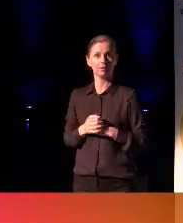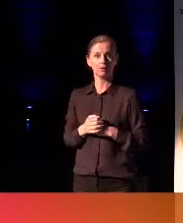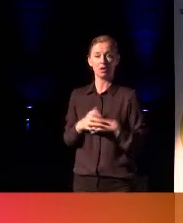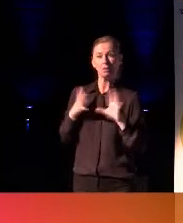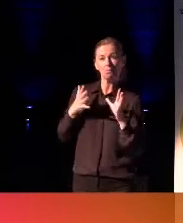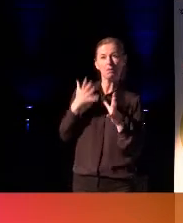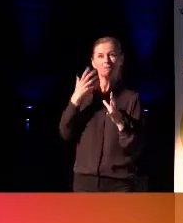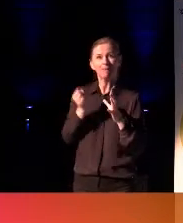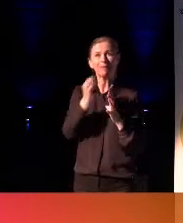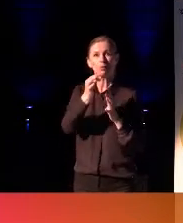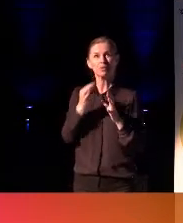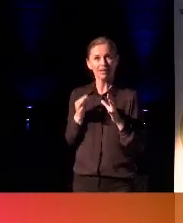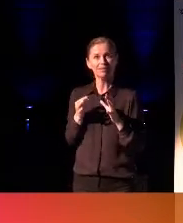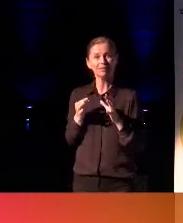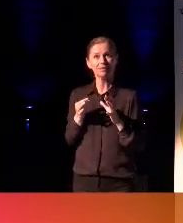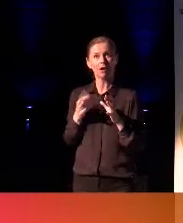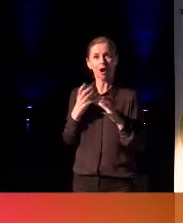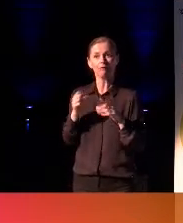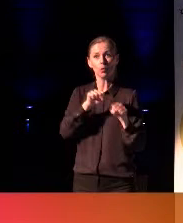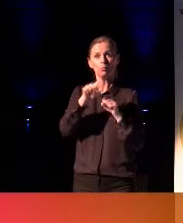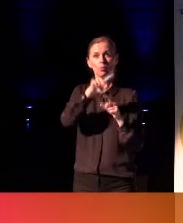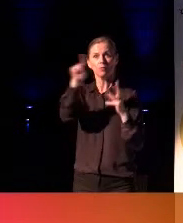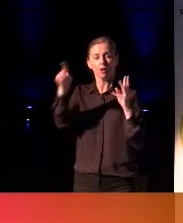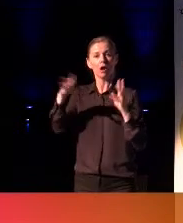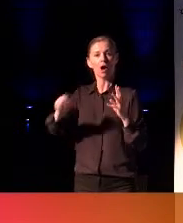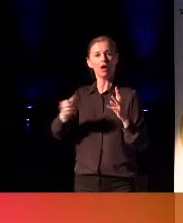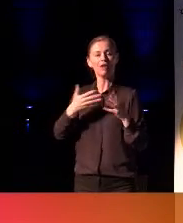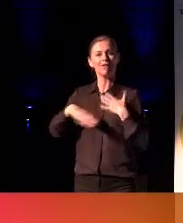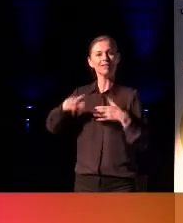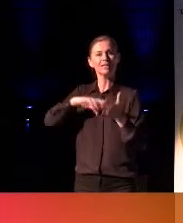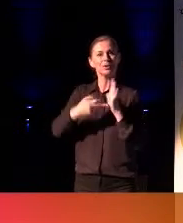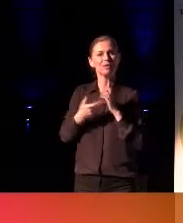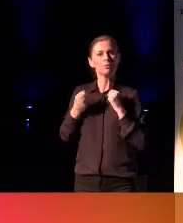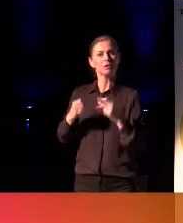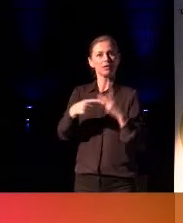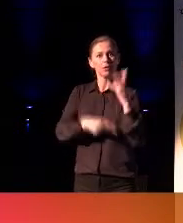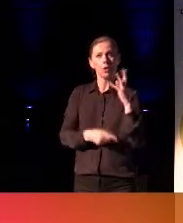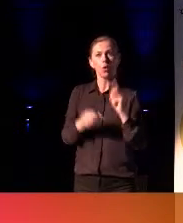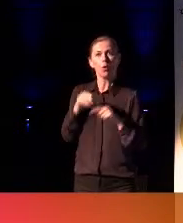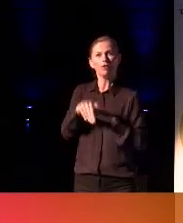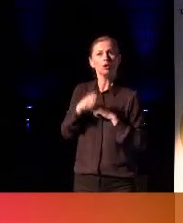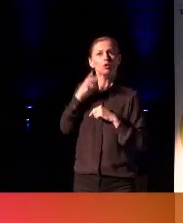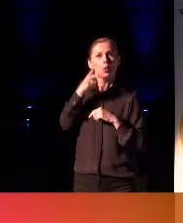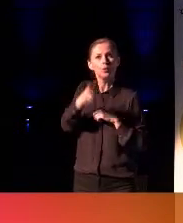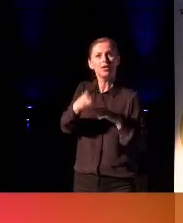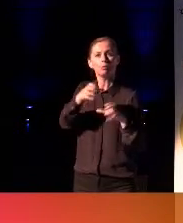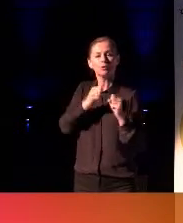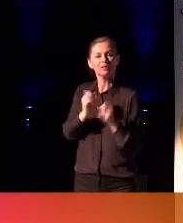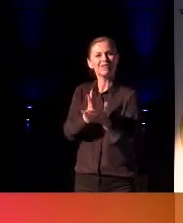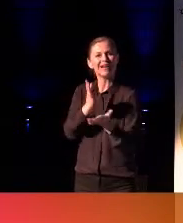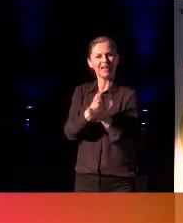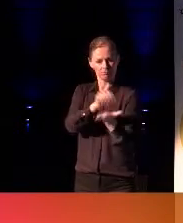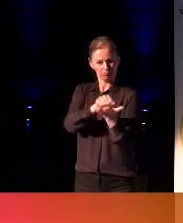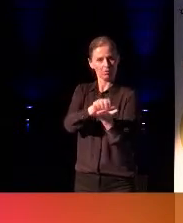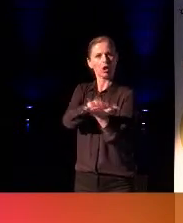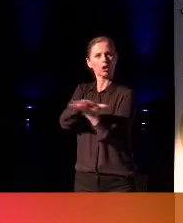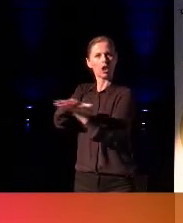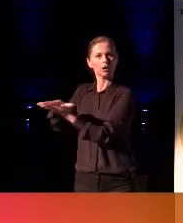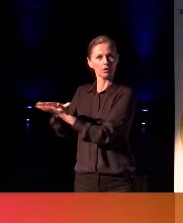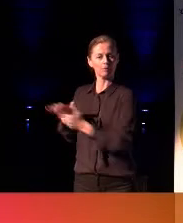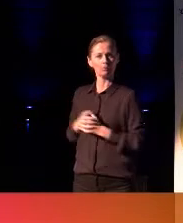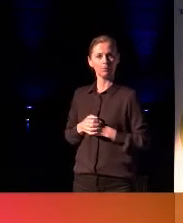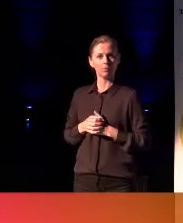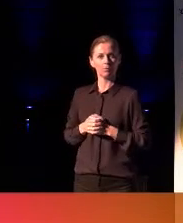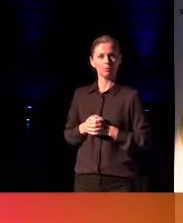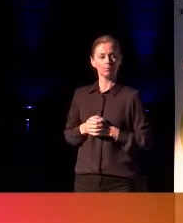over 50% av kommunene har velferdsteknikkprosjekter. Det over 200 prosjekter som kartlagt. Egentlig må man